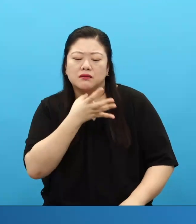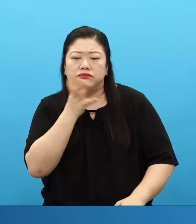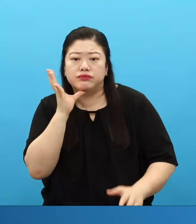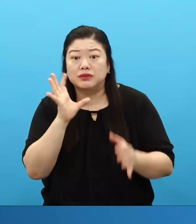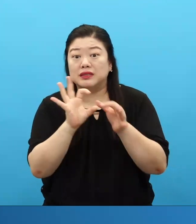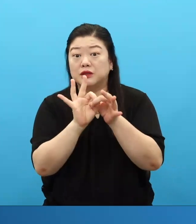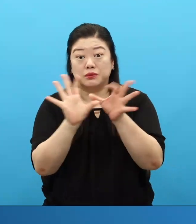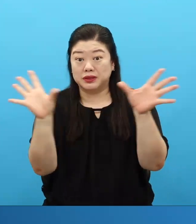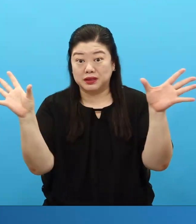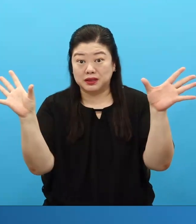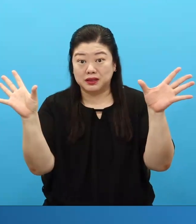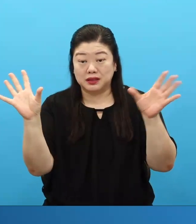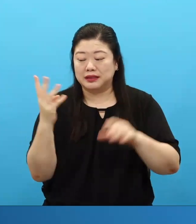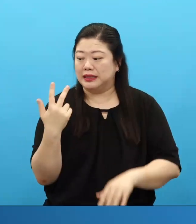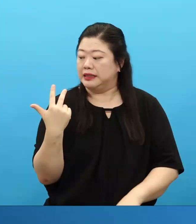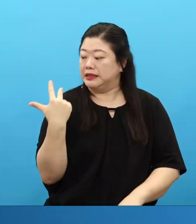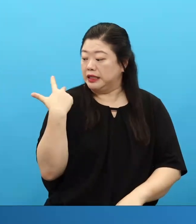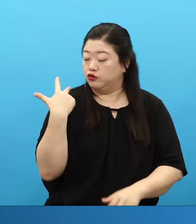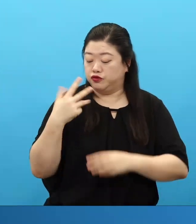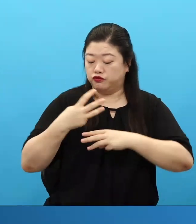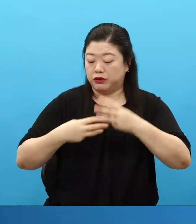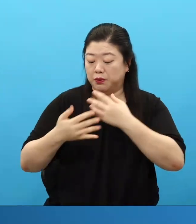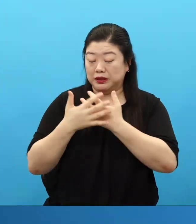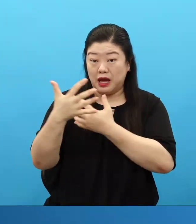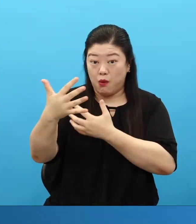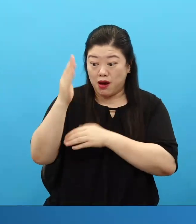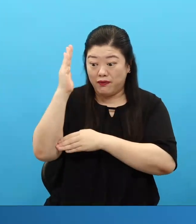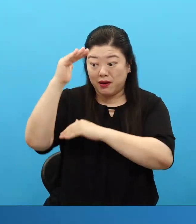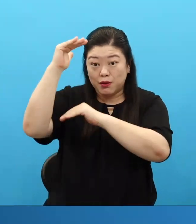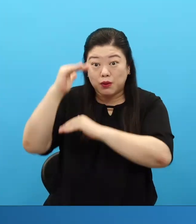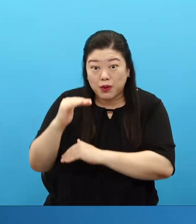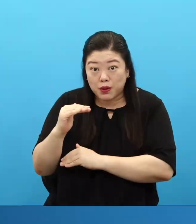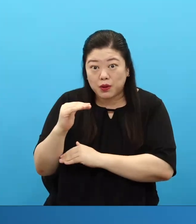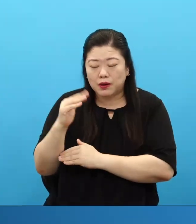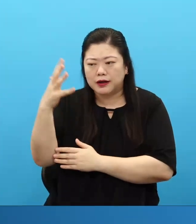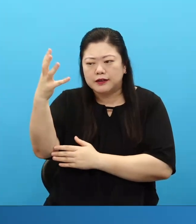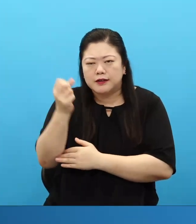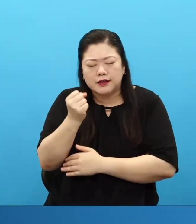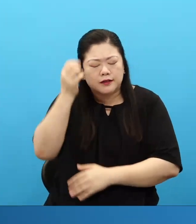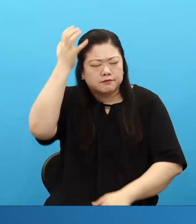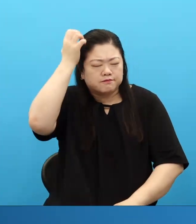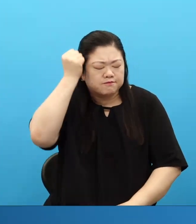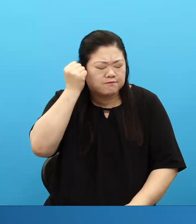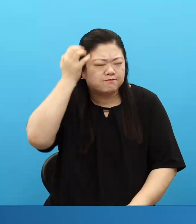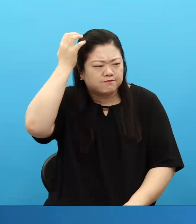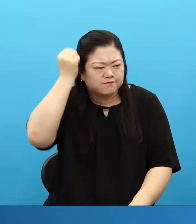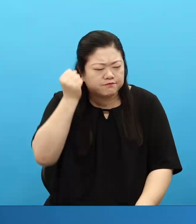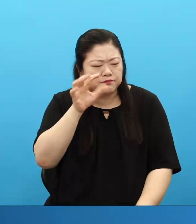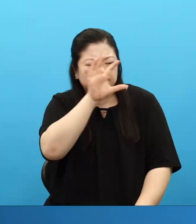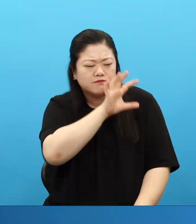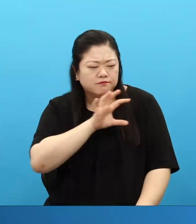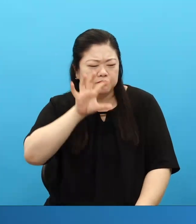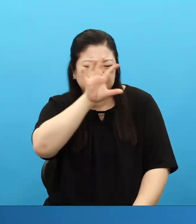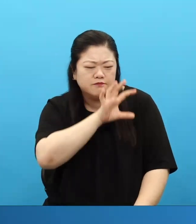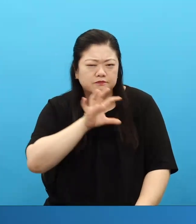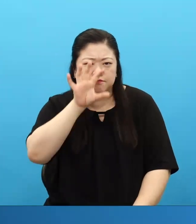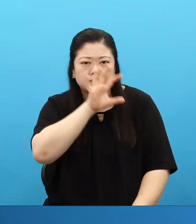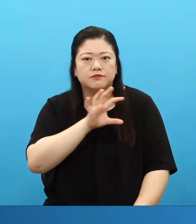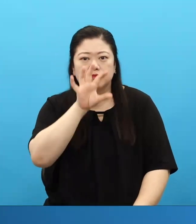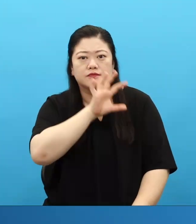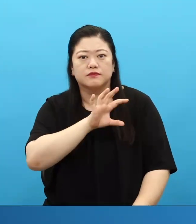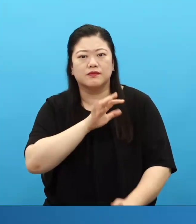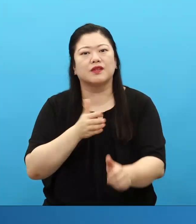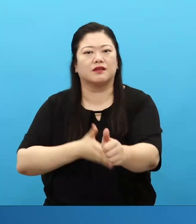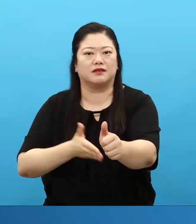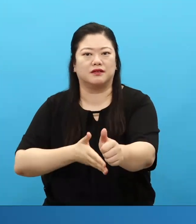힘 회복하는 시작을 가져야 해요. And so don't just end this retreat, but really make this time schedule where you gain spiritual power. 그래서